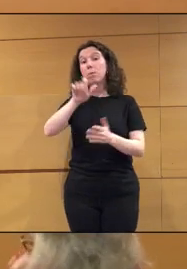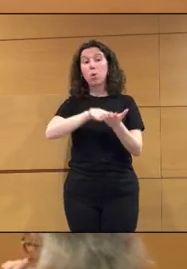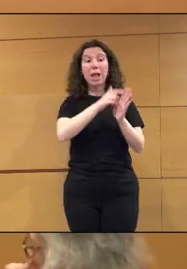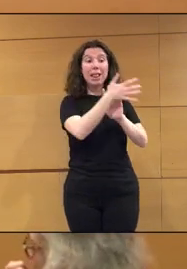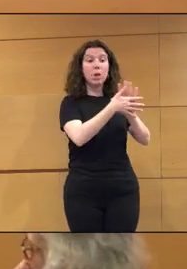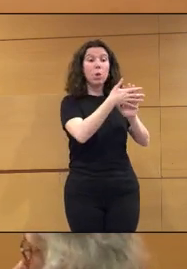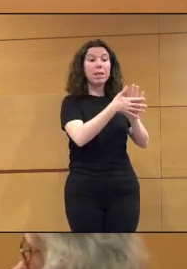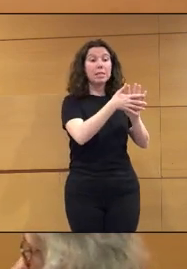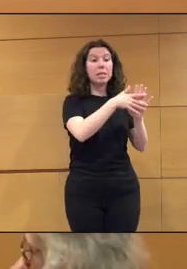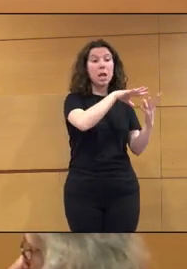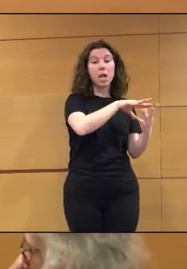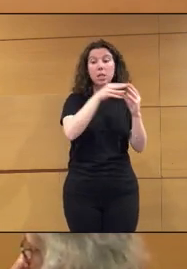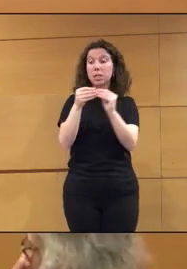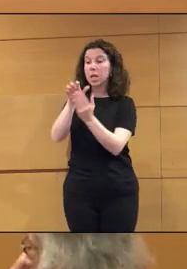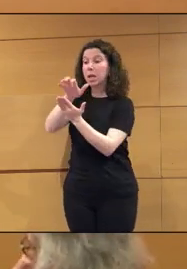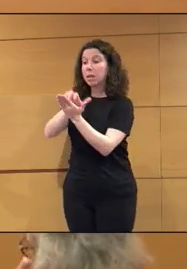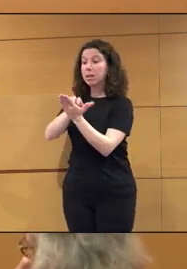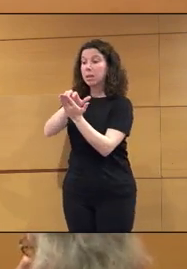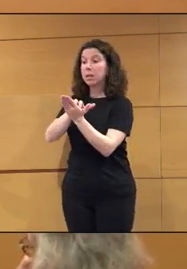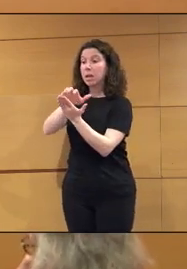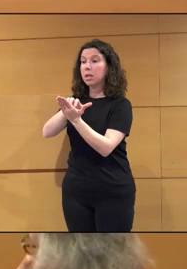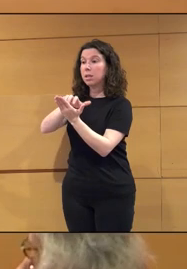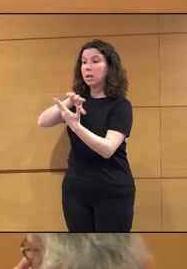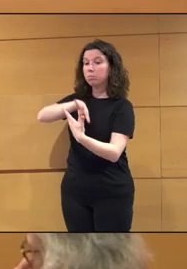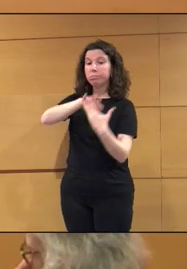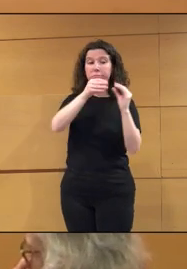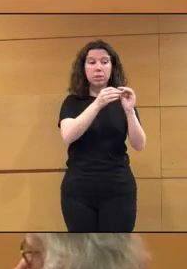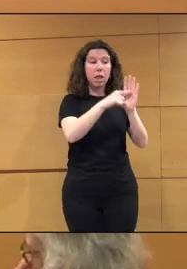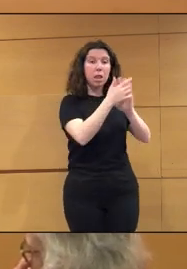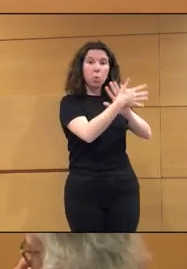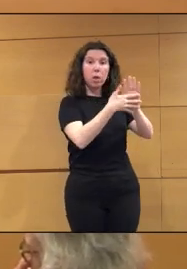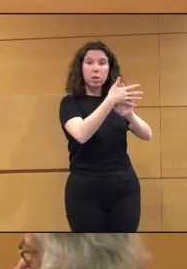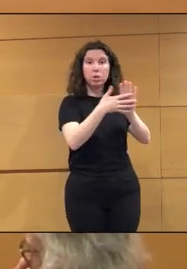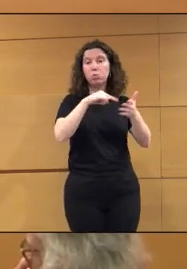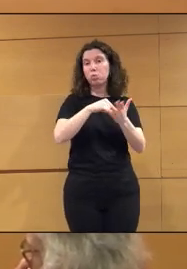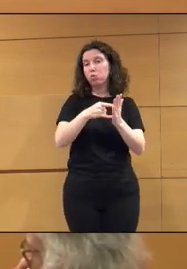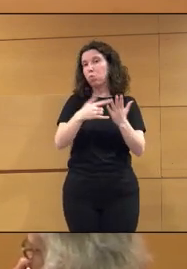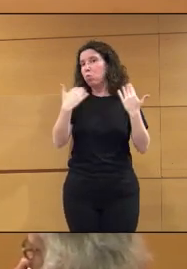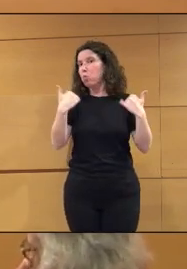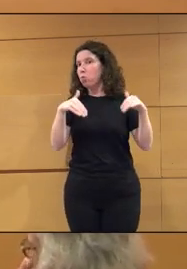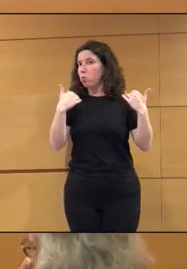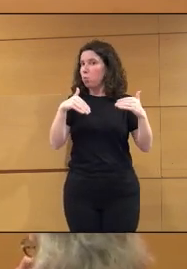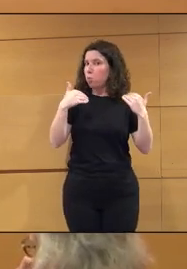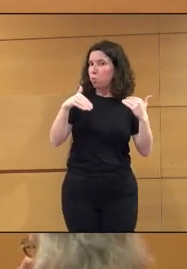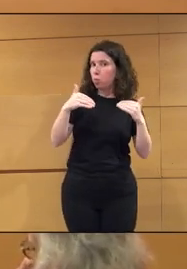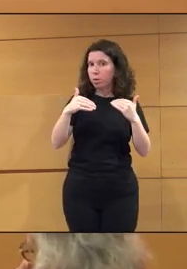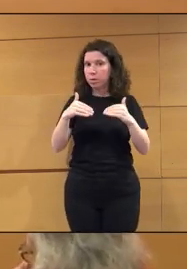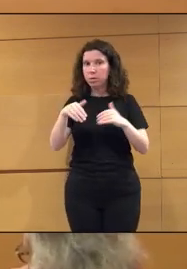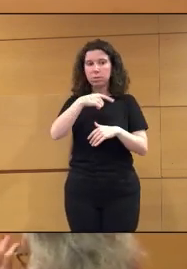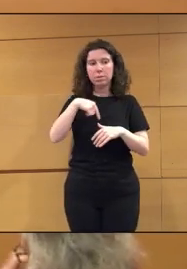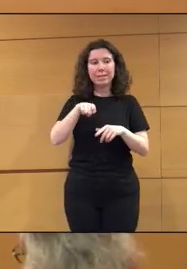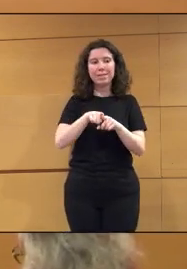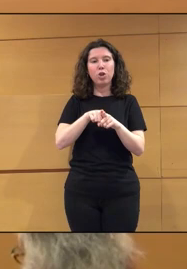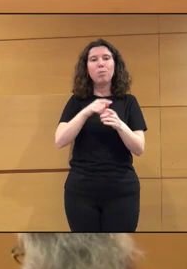texta. Va ser un projecte molt, molt ambiciós. Nosaltres érem els partners, un dels partners, de molts